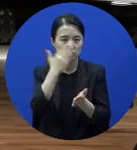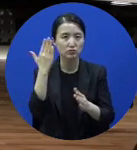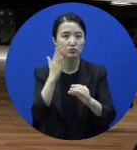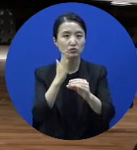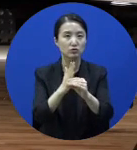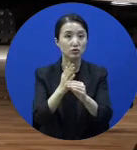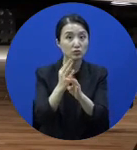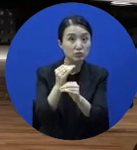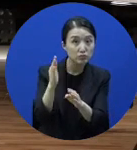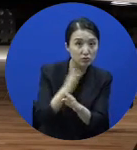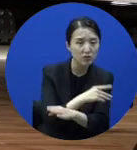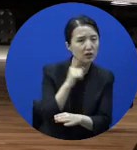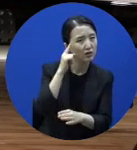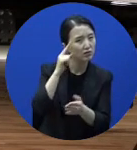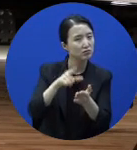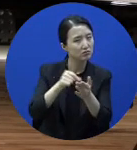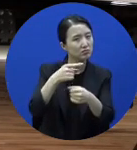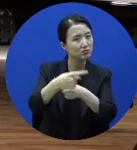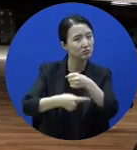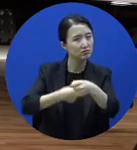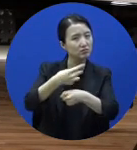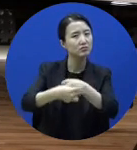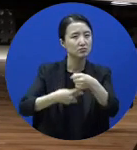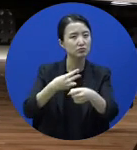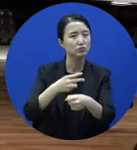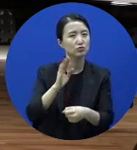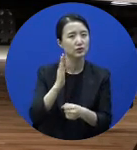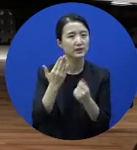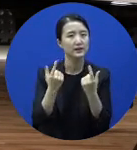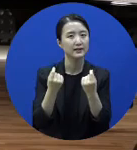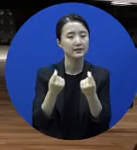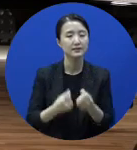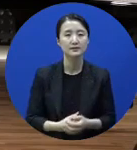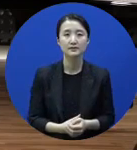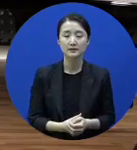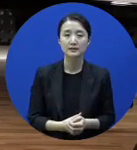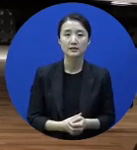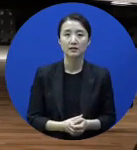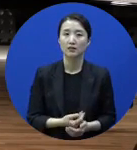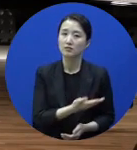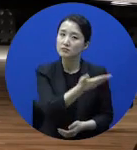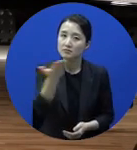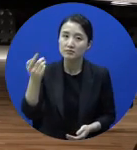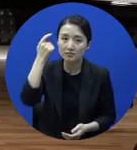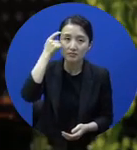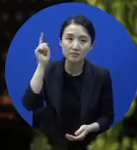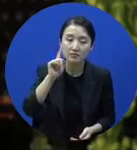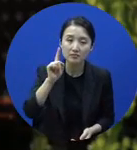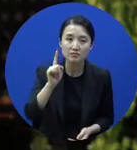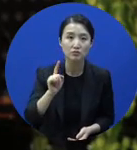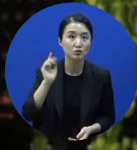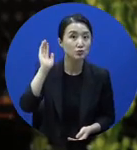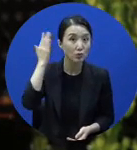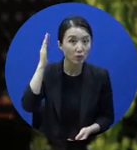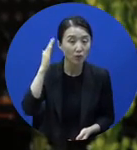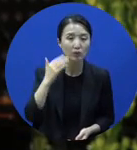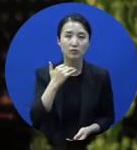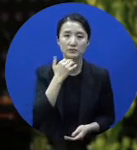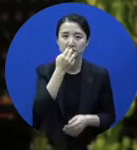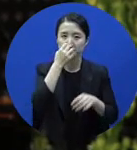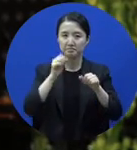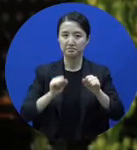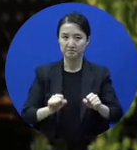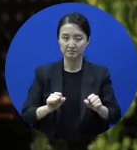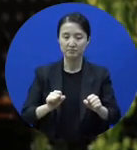직장보다 직업이다. 맞다고 생각하세요? 네, 그거에 대한 어떻게 준비하고 있는지, 그리고 또 어떻게 할수 있는지에 대한